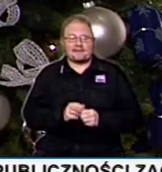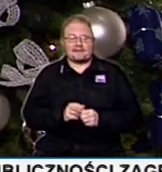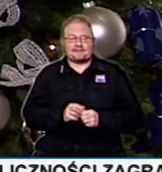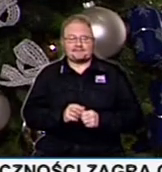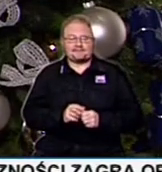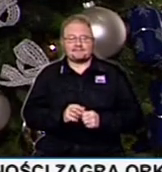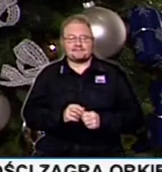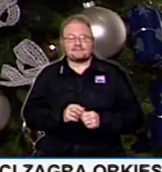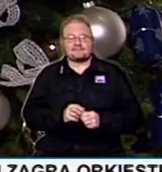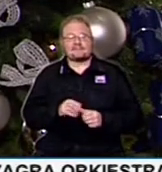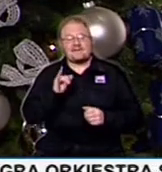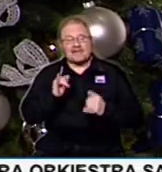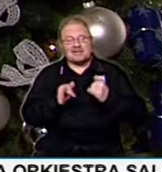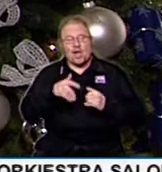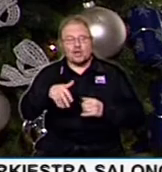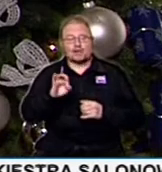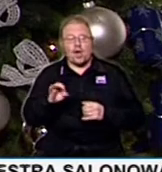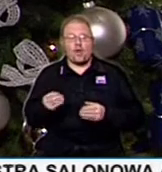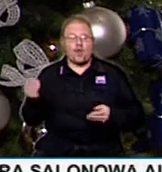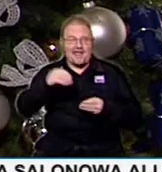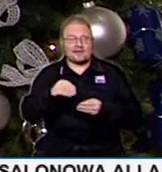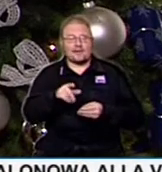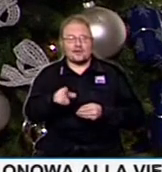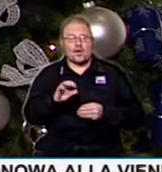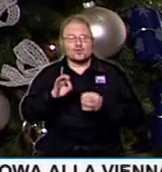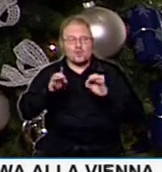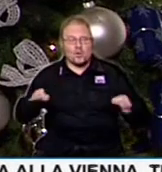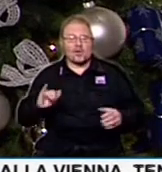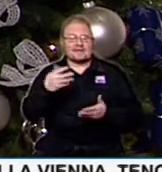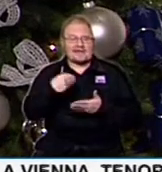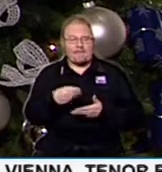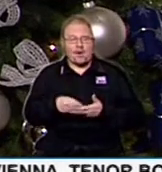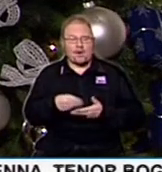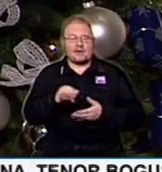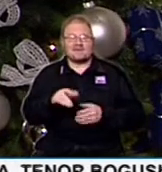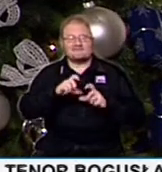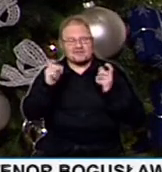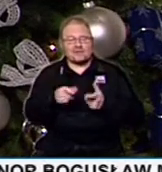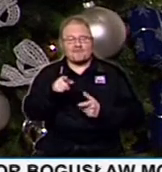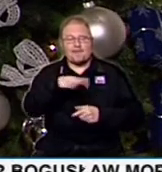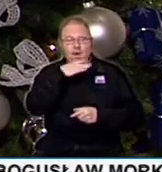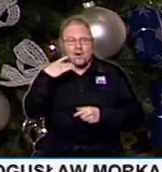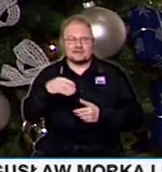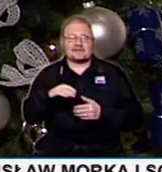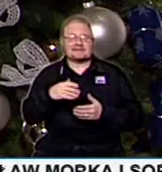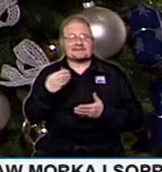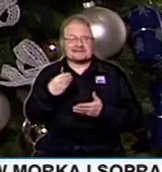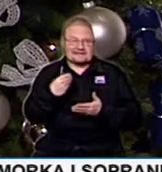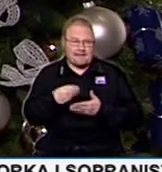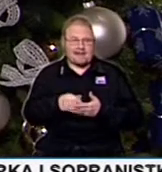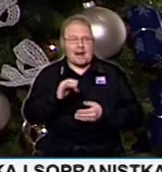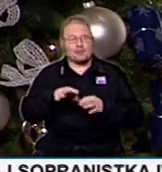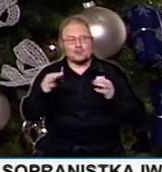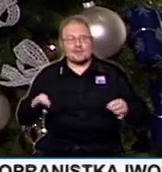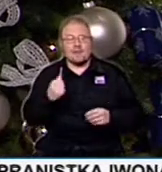to zdecyduje. No a jeśli chodzi o dodatki, to na pewno złoto i srebro i wszystko w tym kolorze, czyli srebrne lub złote buty,